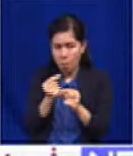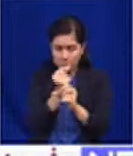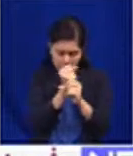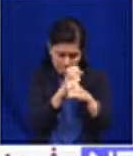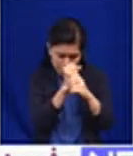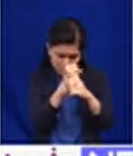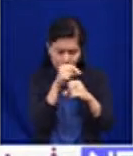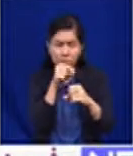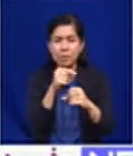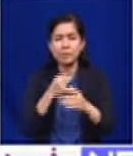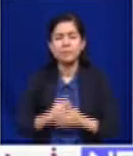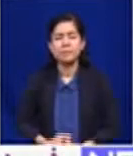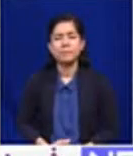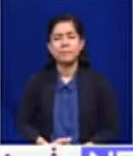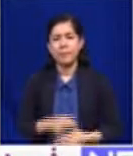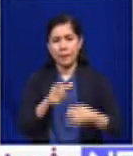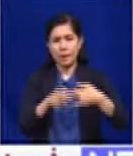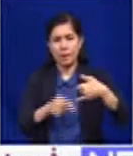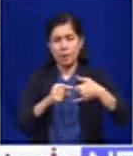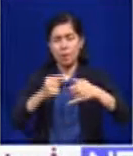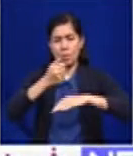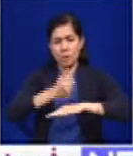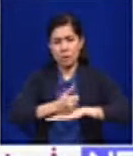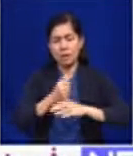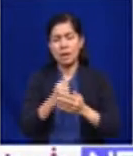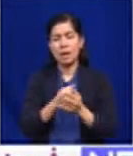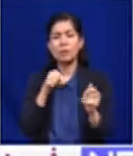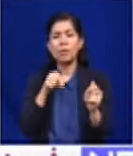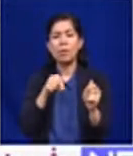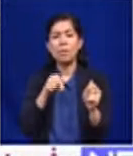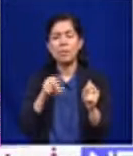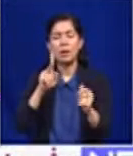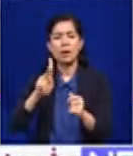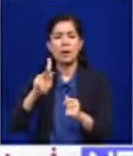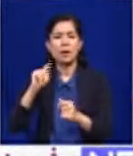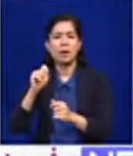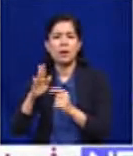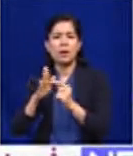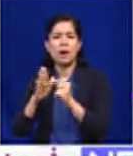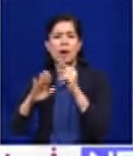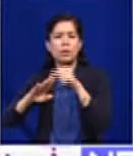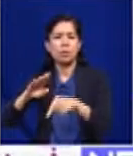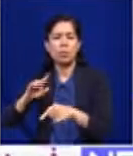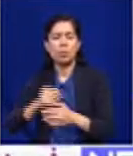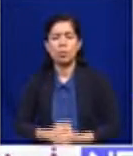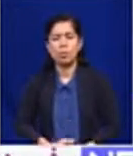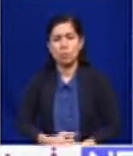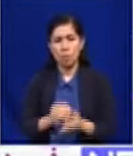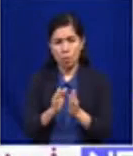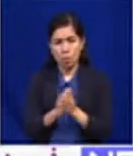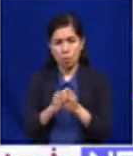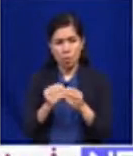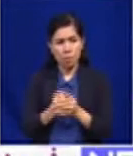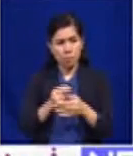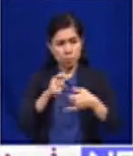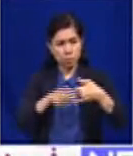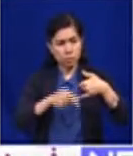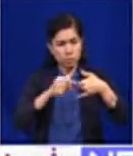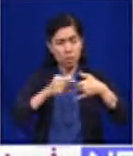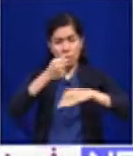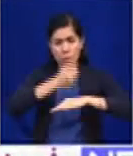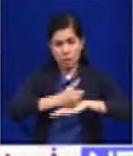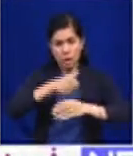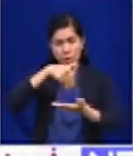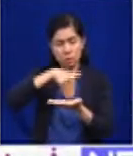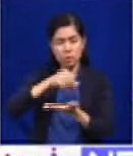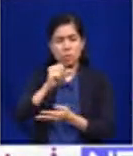นายสายันชนะชัยวงศ์นายอำเภอกระทู้พร้อมด้วยนายสุภสิทธิ์บุญเพียรผลนักวิชาการประมงศูนย์วิจัยและพัฒนาทรัพยากรทางทะ